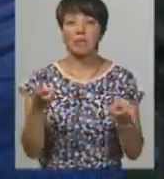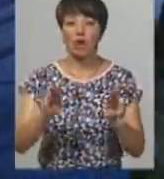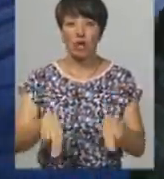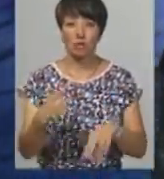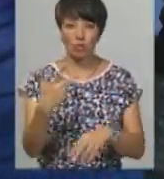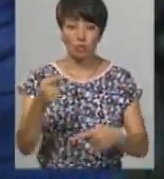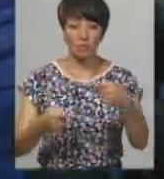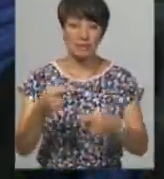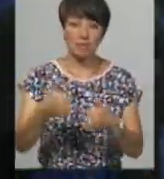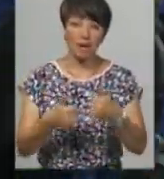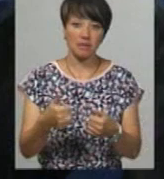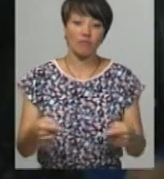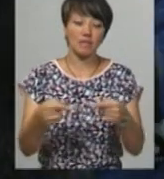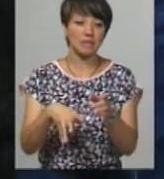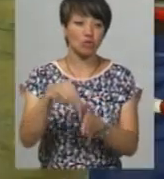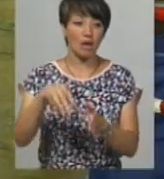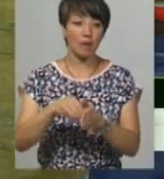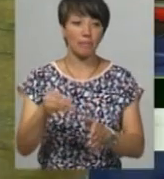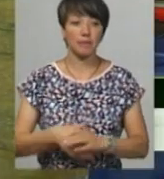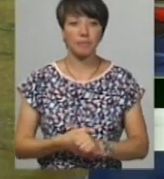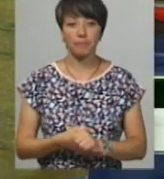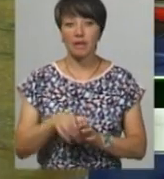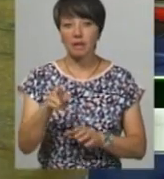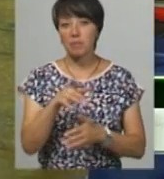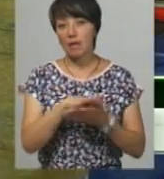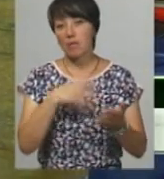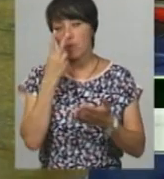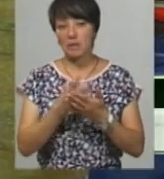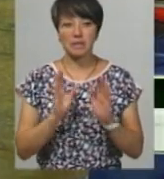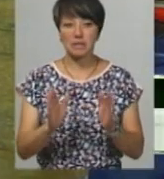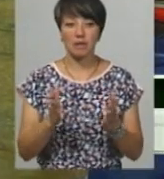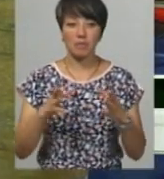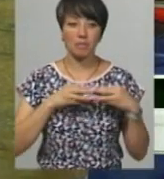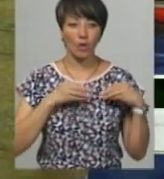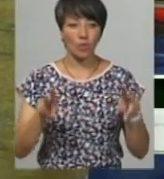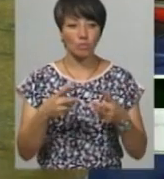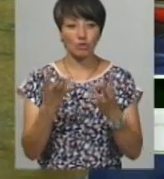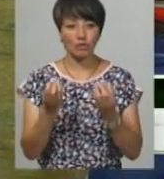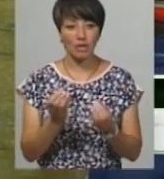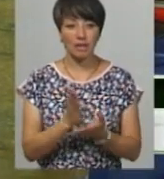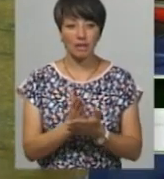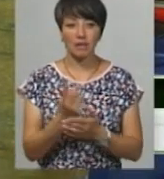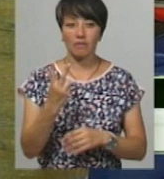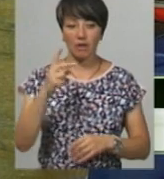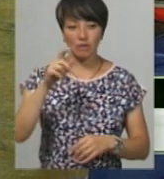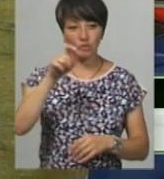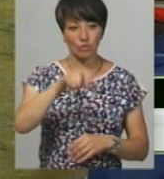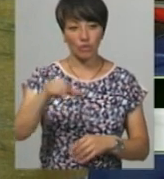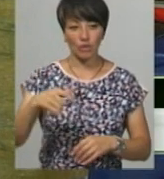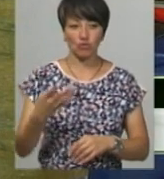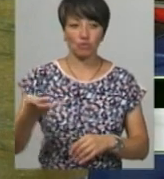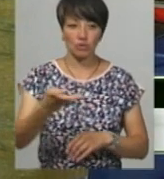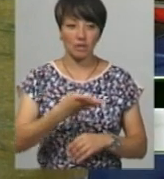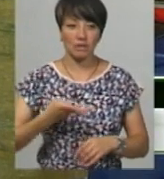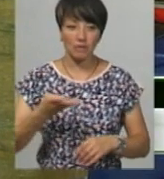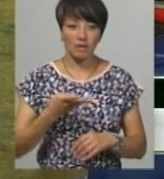3 суперників доведеться змагатися, визначить жереб. Там буде вже видно, там не тільки мій одноклубник, там ще крім нього є 2 чоловік, нас 4.